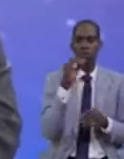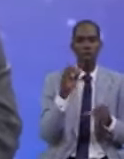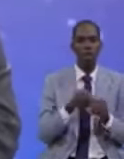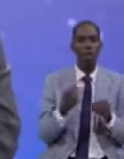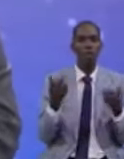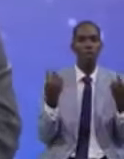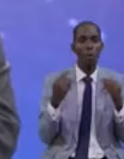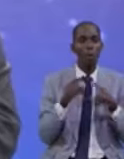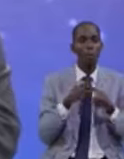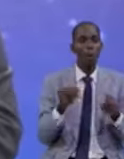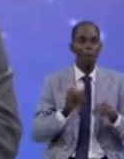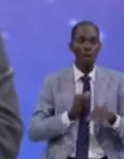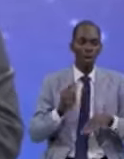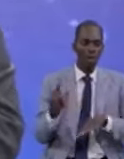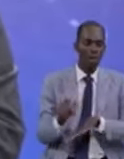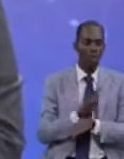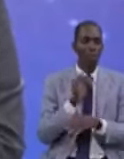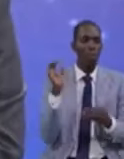que